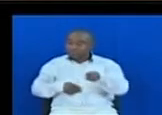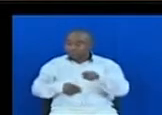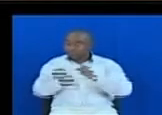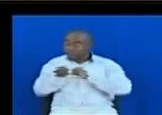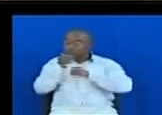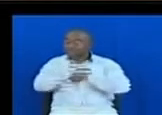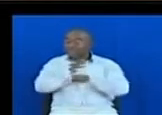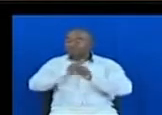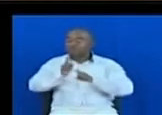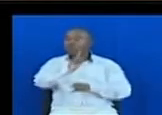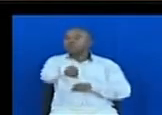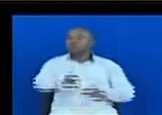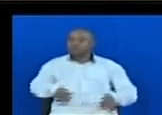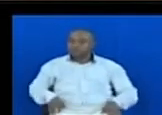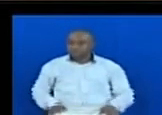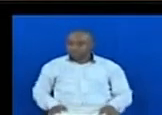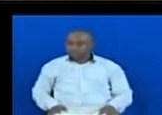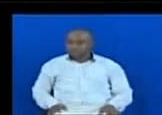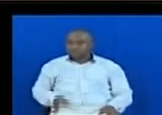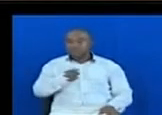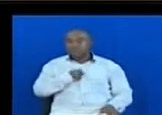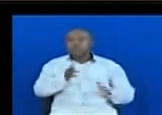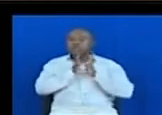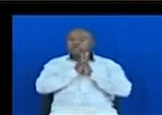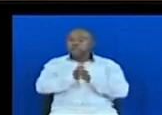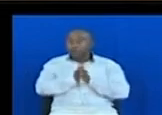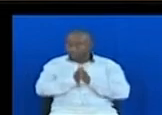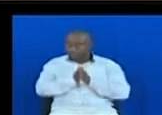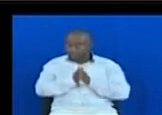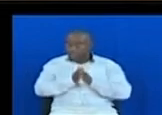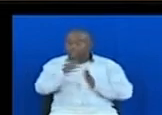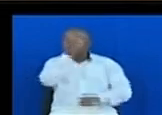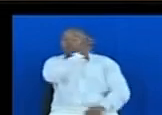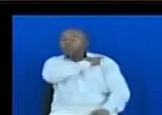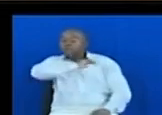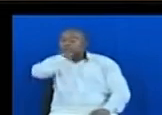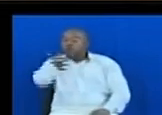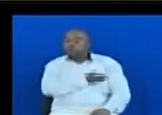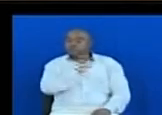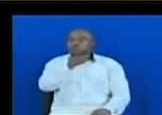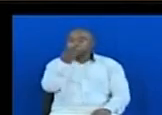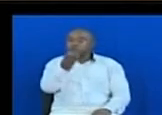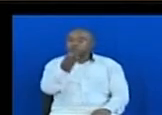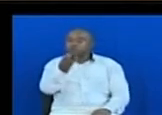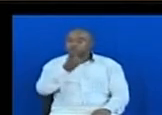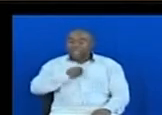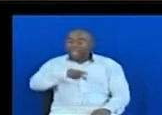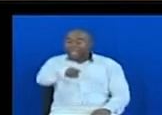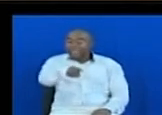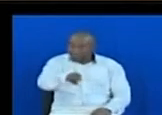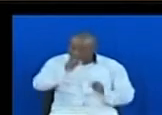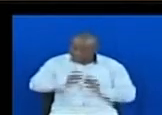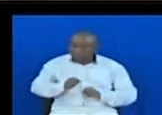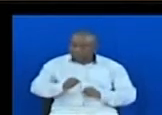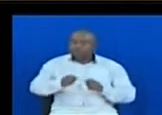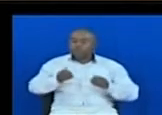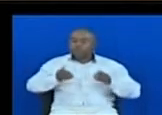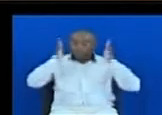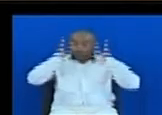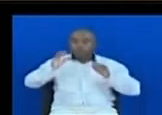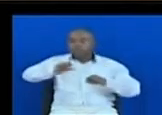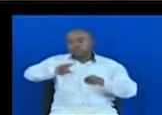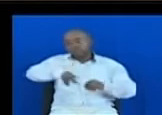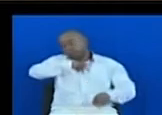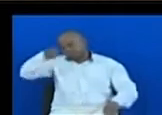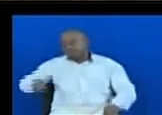wataalamu mbalimbali, ninaomba wamrudishe ambaye ni mtibu hapa, akimaliza siku tatu hajatembea mnivue ubunge. Wamrudishe,